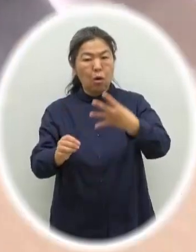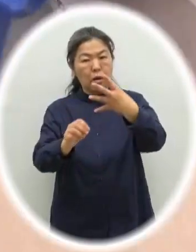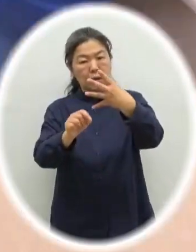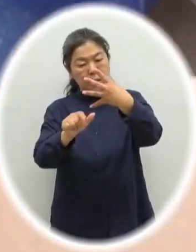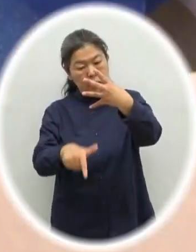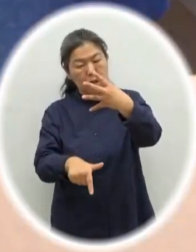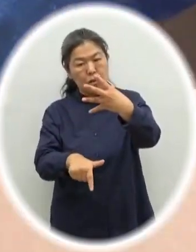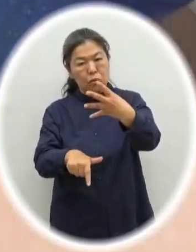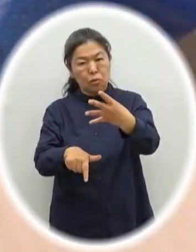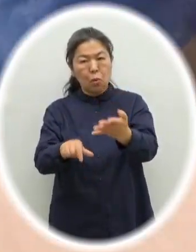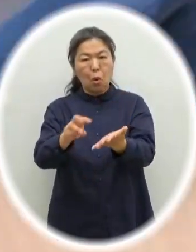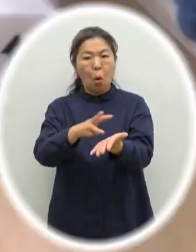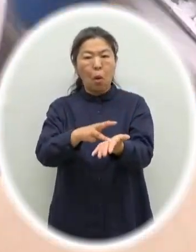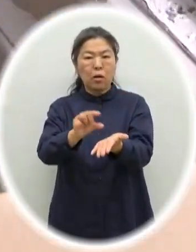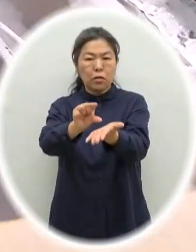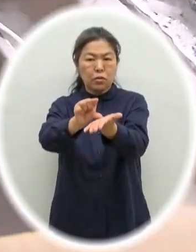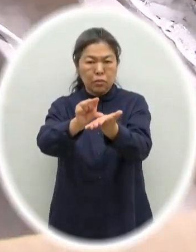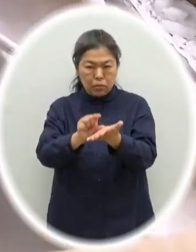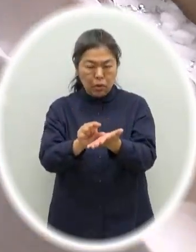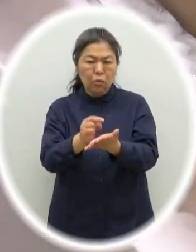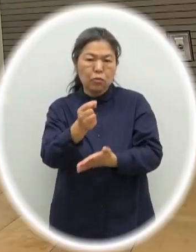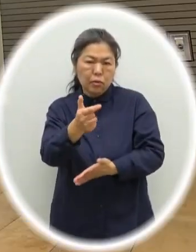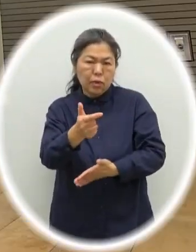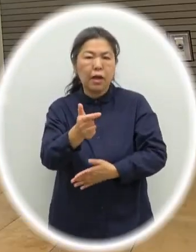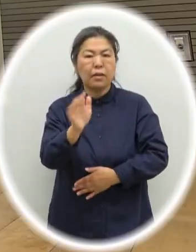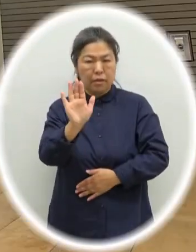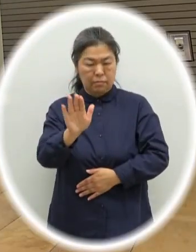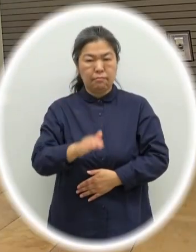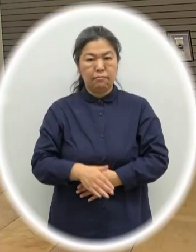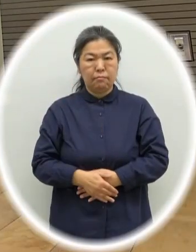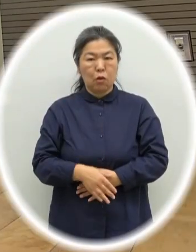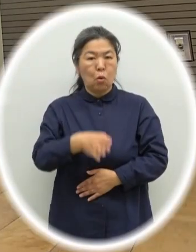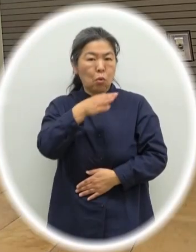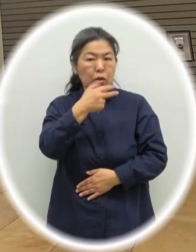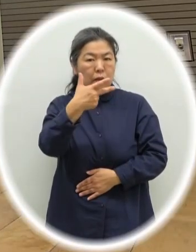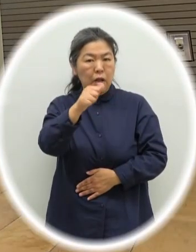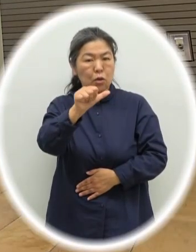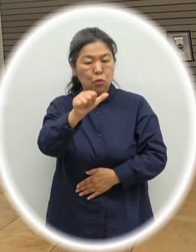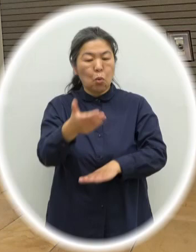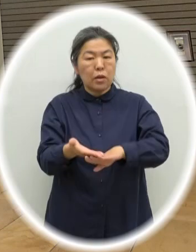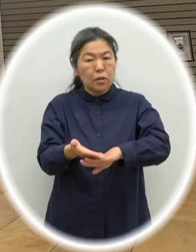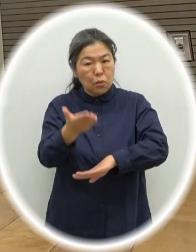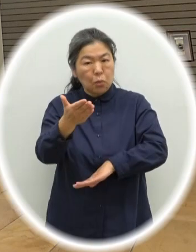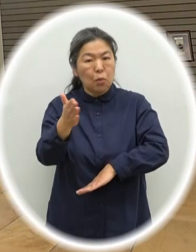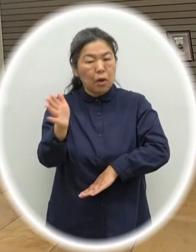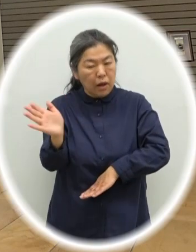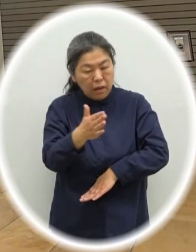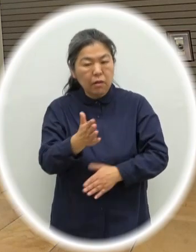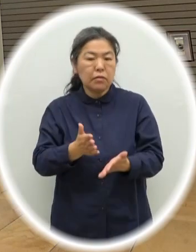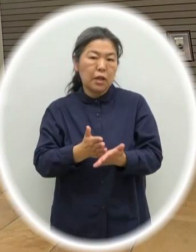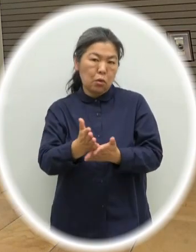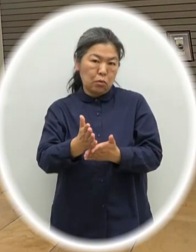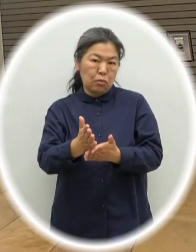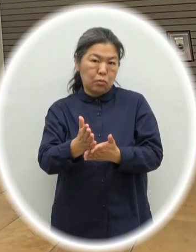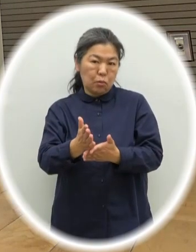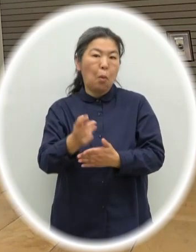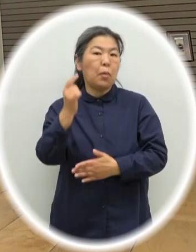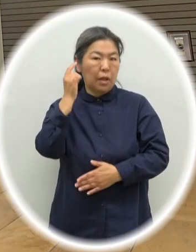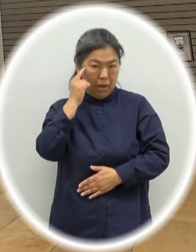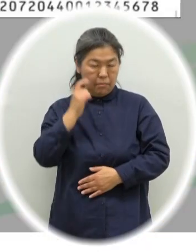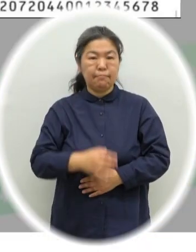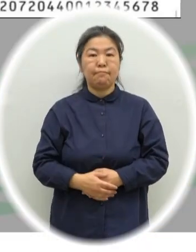クチンの数量が大変少ないということで、いわき市では75歳以上の方から接種を開始したいと考えております